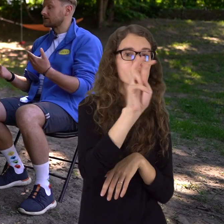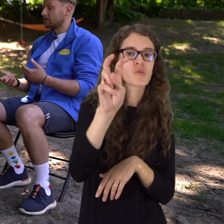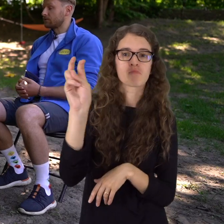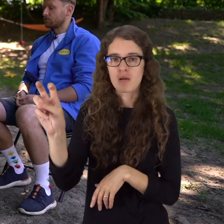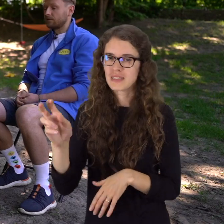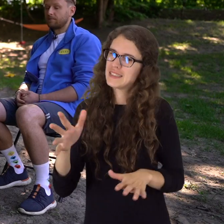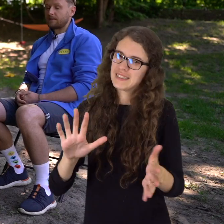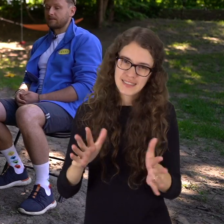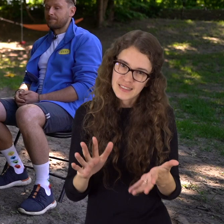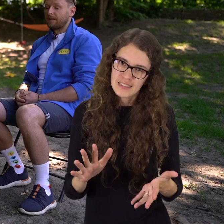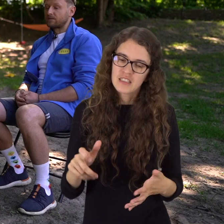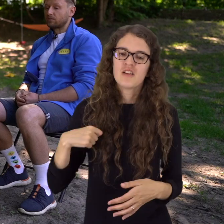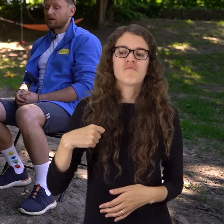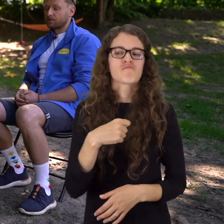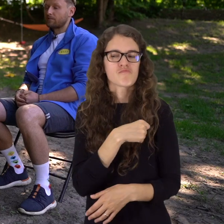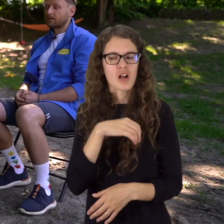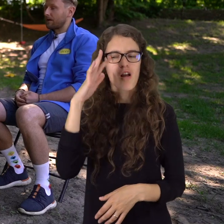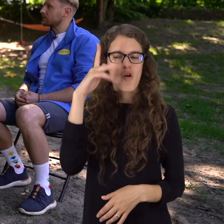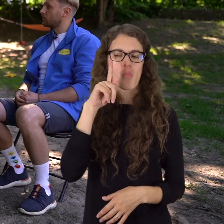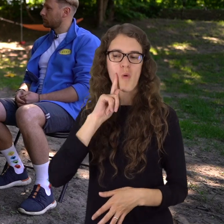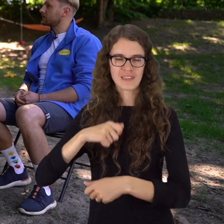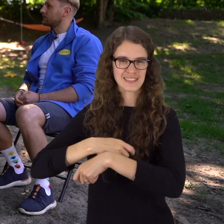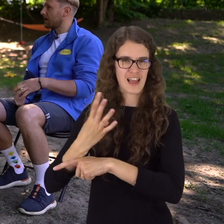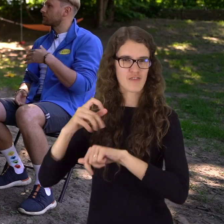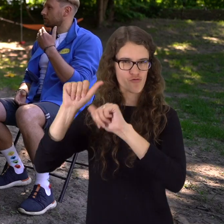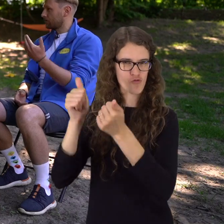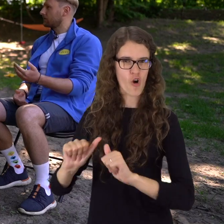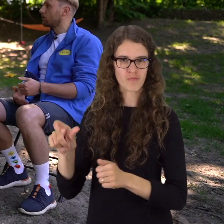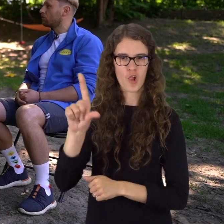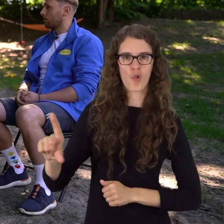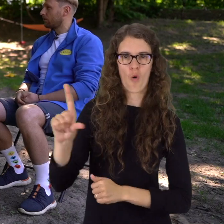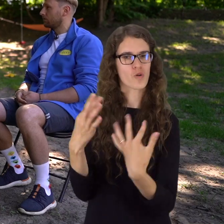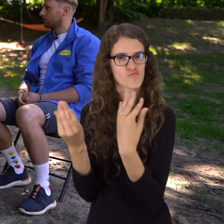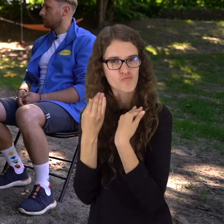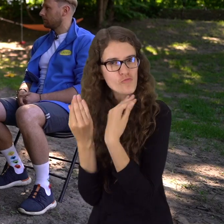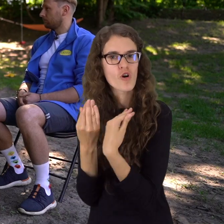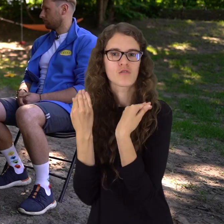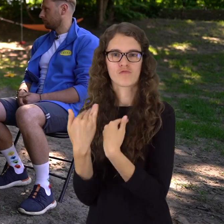metodais įvairiais dirbančių, bet vis dėlto jam pačiam artimiausias buvo būtent skandinaviško šito vat lauko